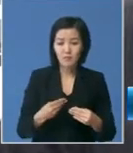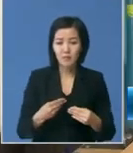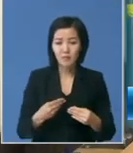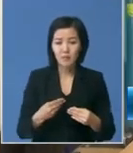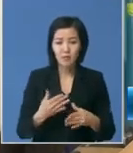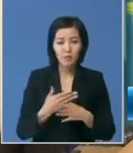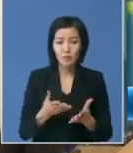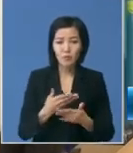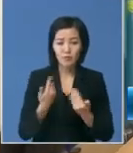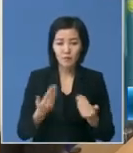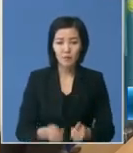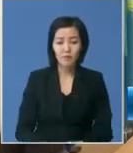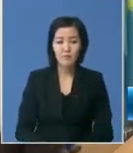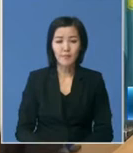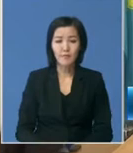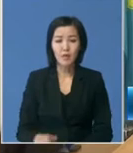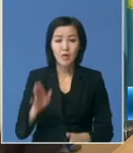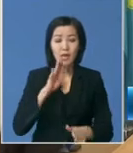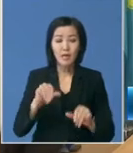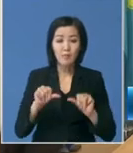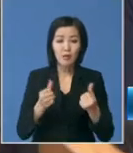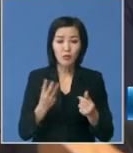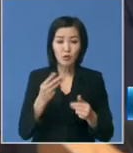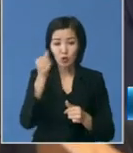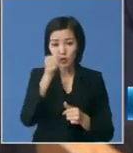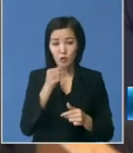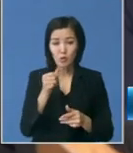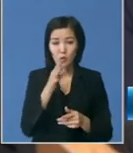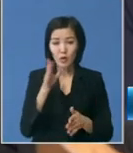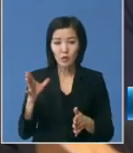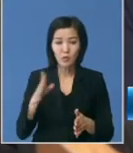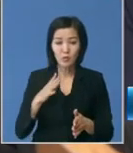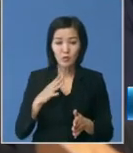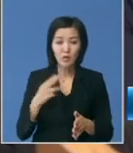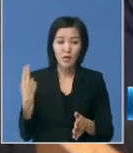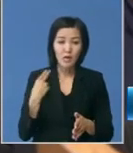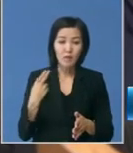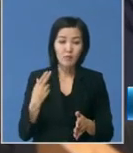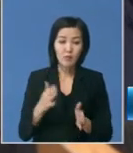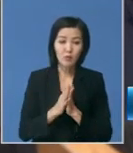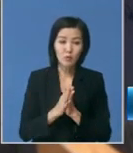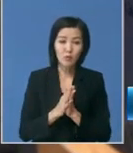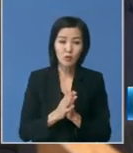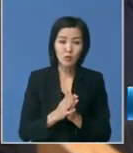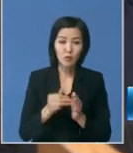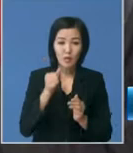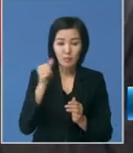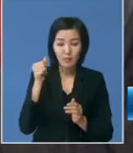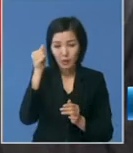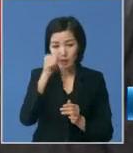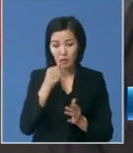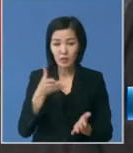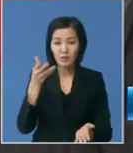жоқ. Төлеген Серікжанов жұбайымен ажырасқанына 3 жыл болған. Алиментке өтінішін былтыр беріпті. Осы уақыт аралығында бір тиын алмадым